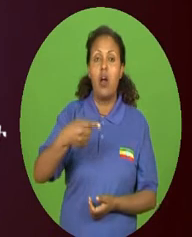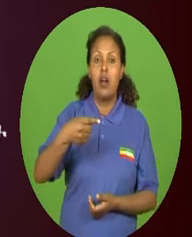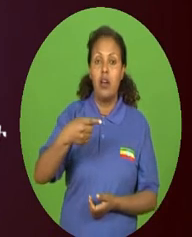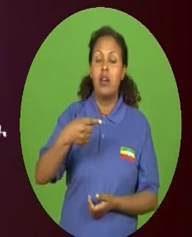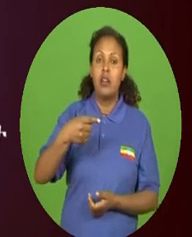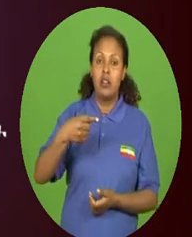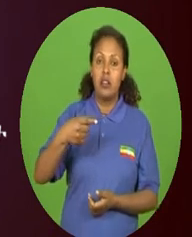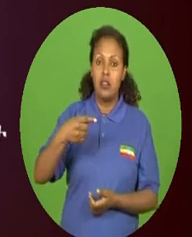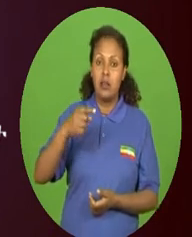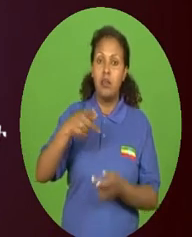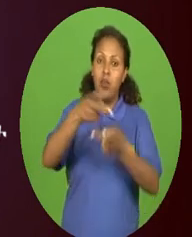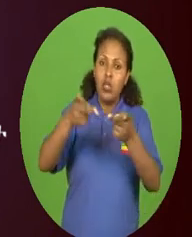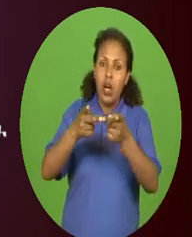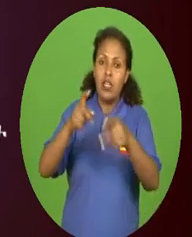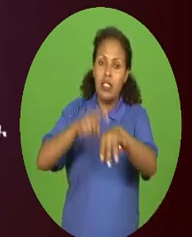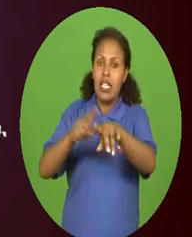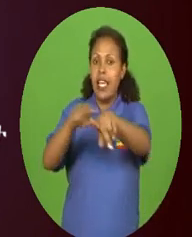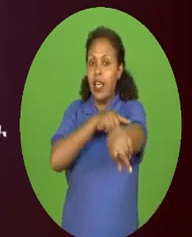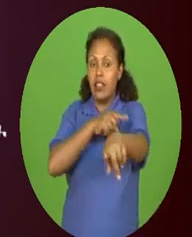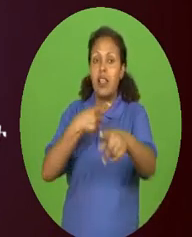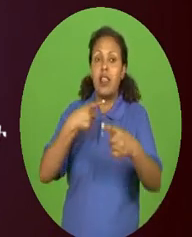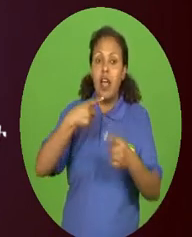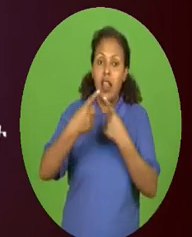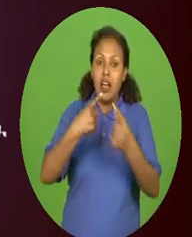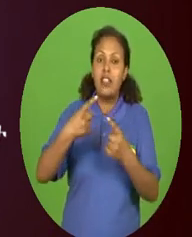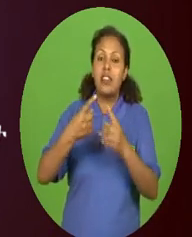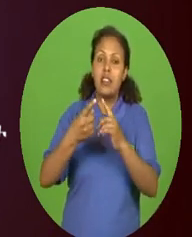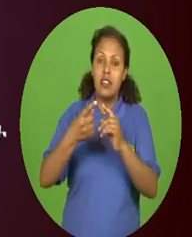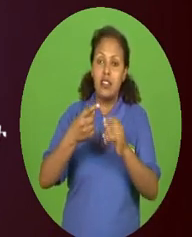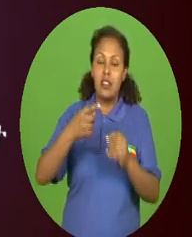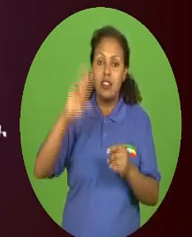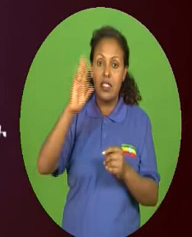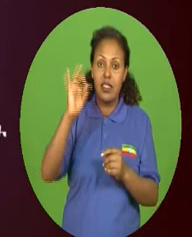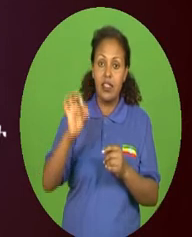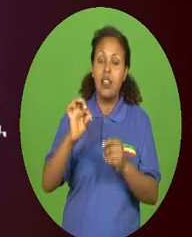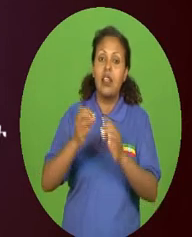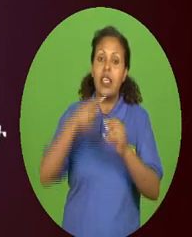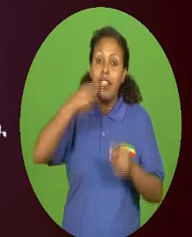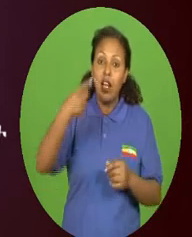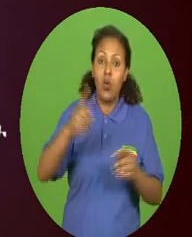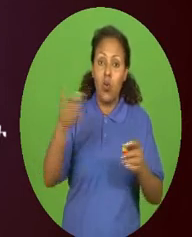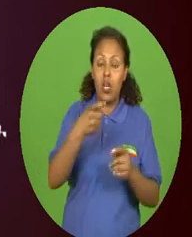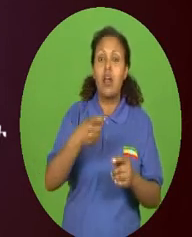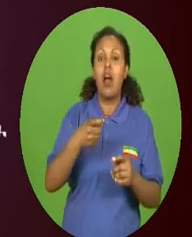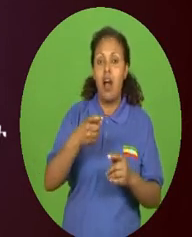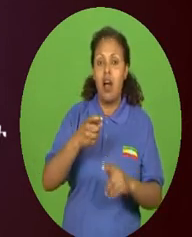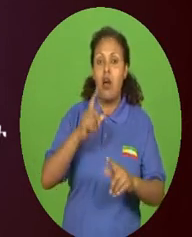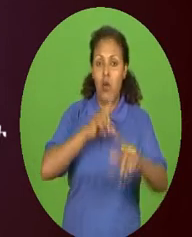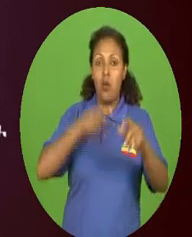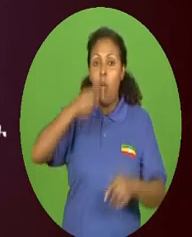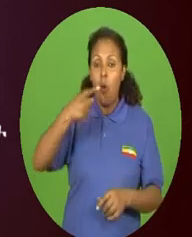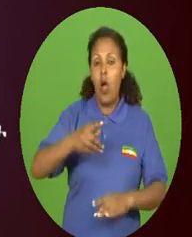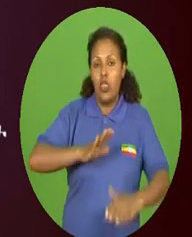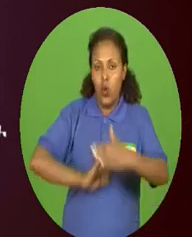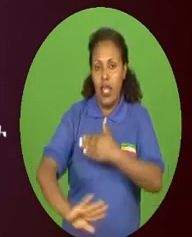የአንድ ቋንቋ ዘዬዎች በቦታ ጊዜና ርቀት በተለያዩ የንግግር ስልቶች እየተነገሩ ከሆነ